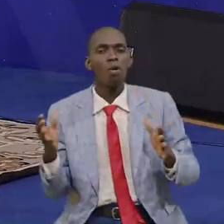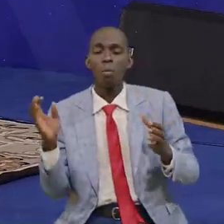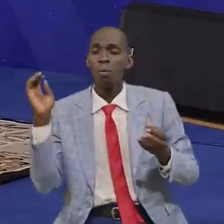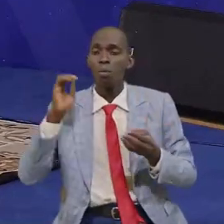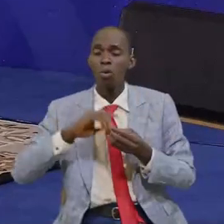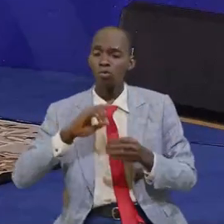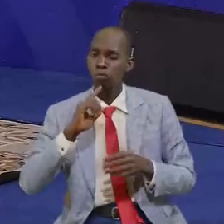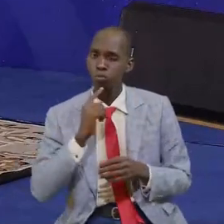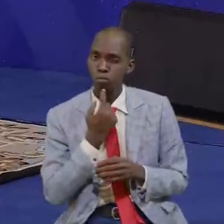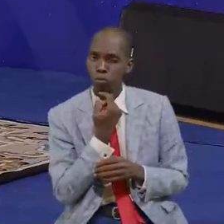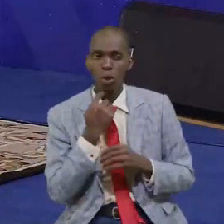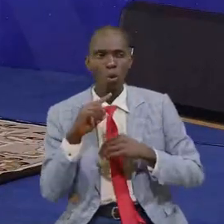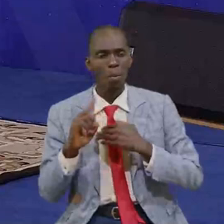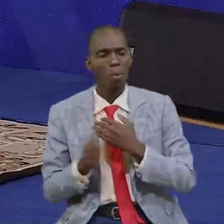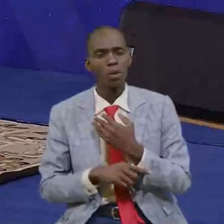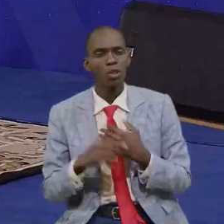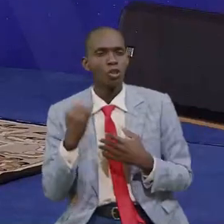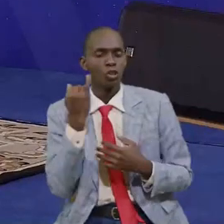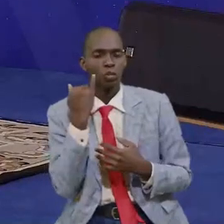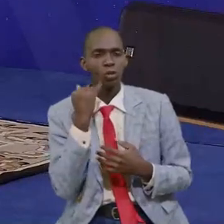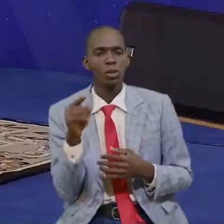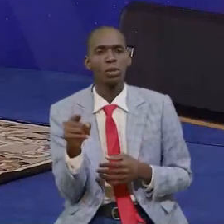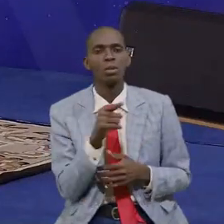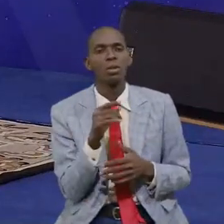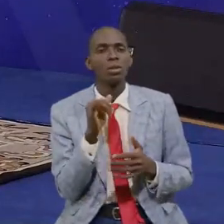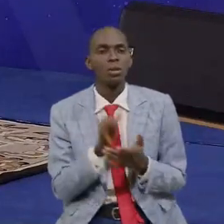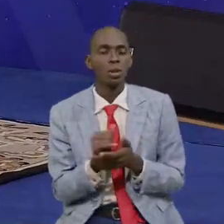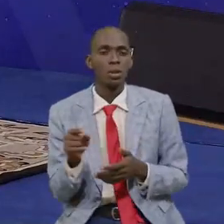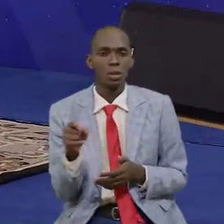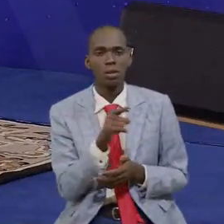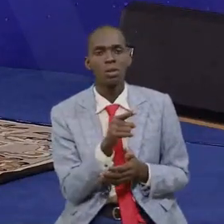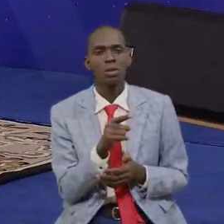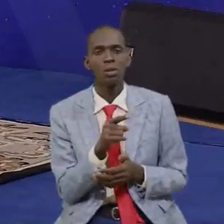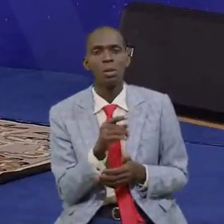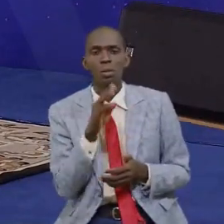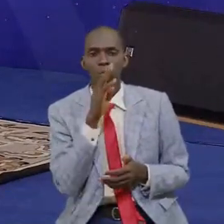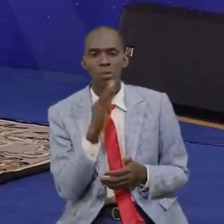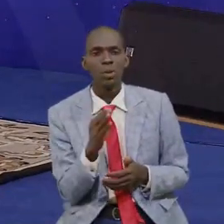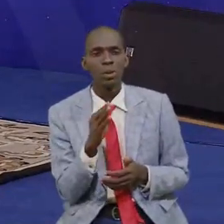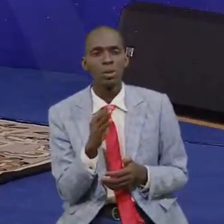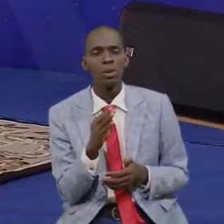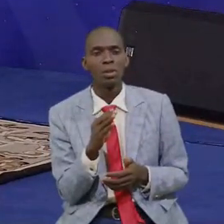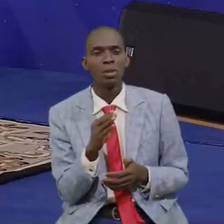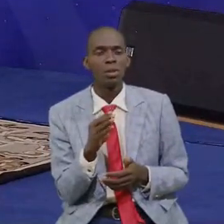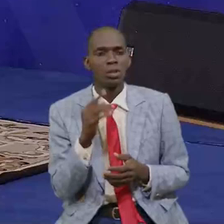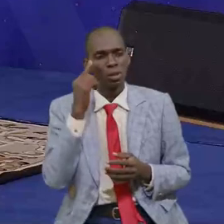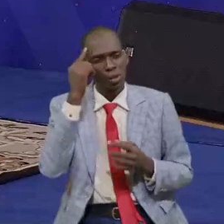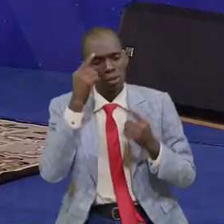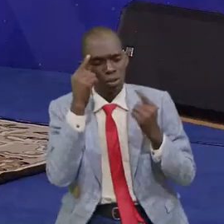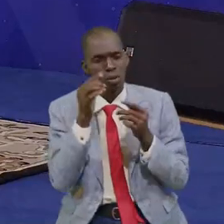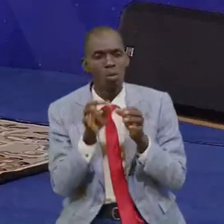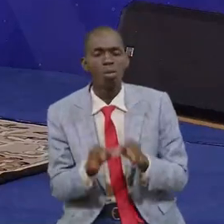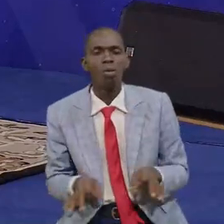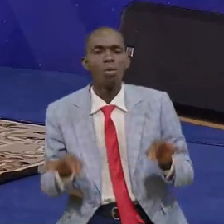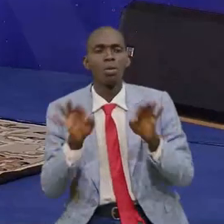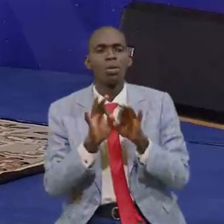pensez-vous que sera jugé digne celui aura foulé aux pieds